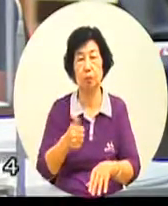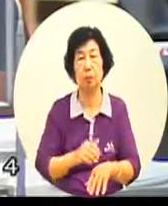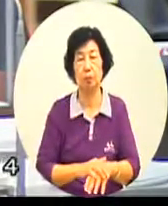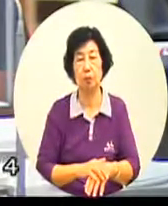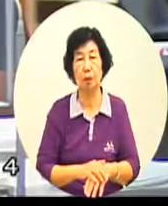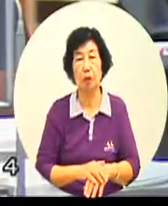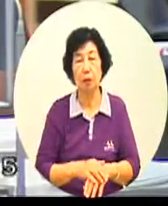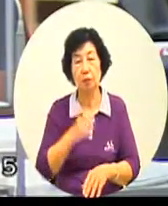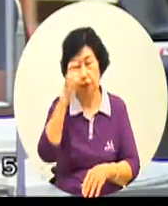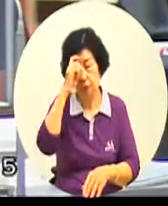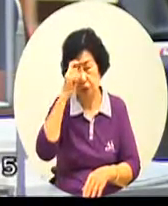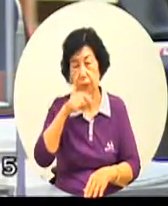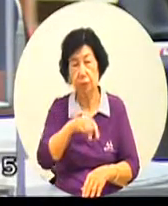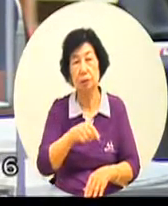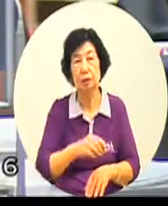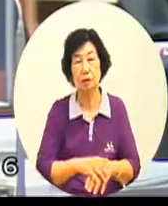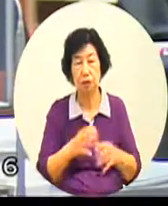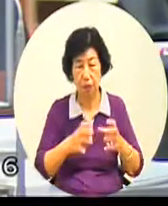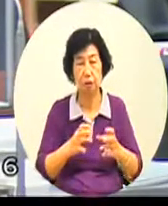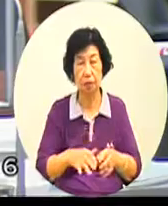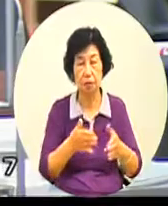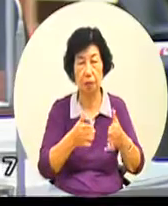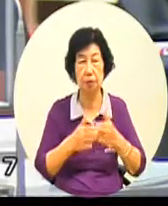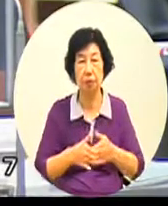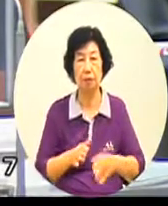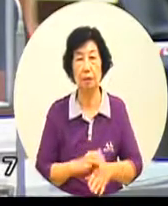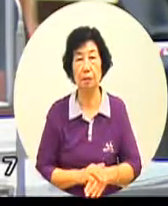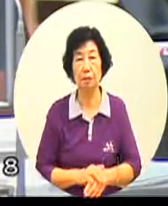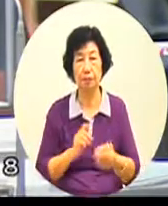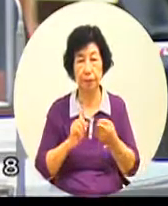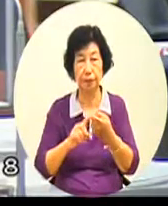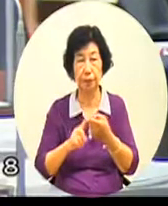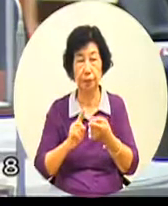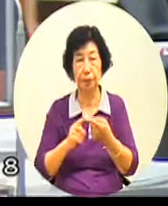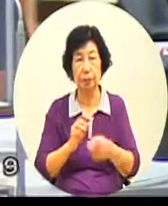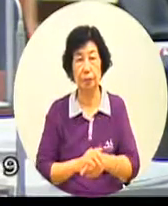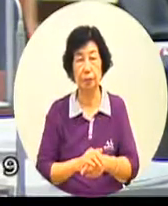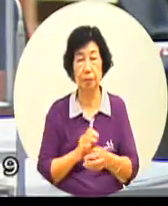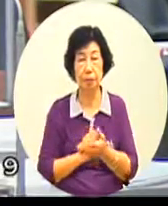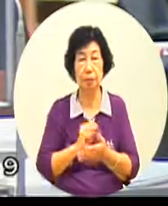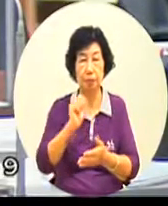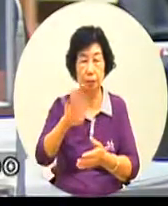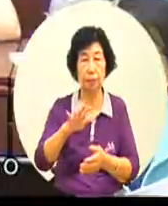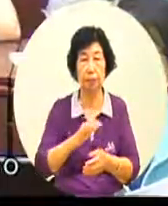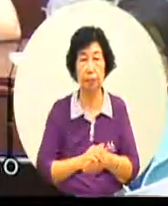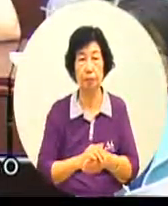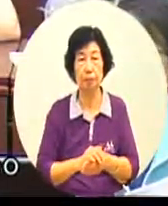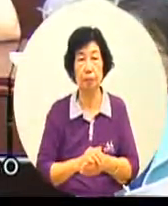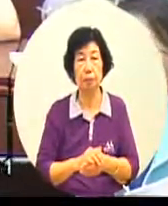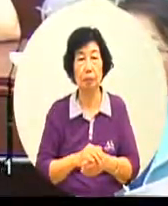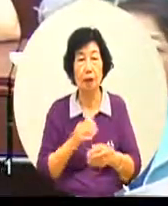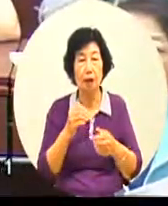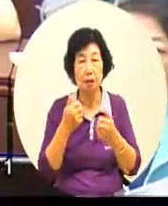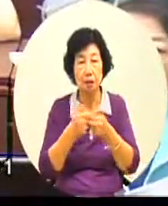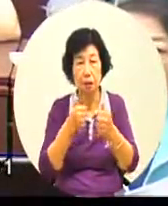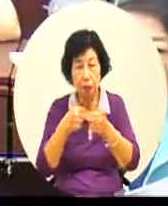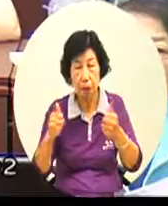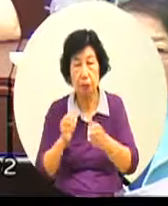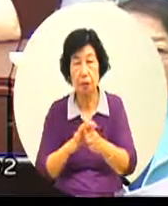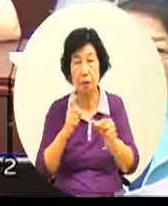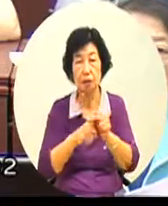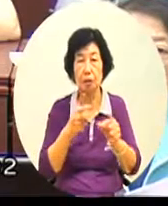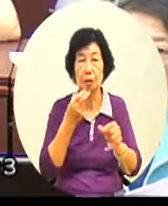共同来参与这样子，这样可以吗？ 是是，那但是也跟议员报告哈，因为这个部分也是我们一直跟中央争取